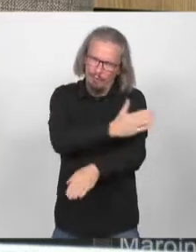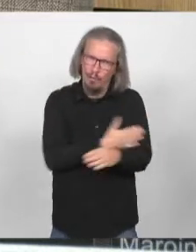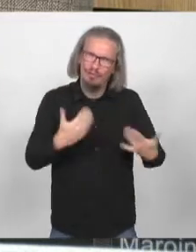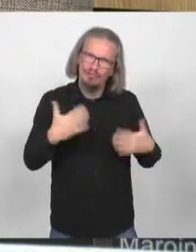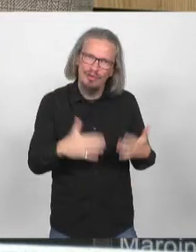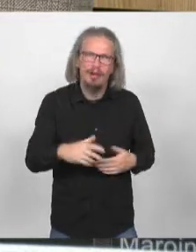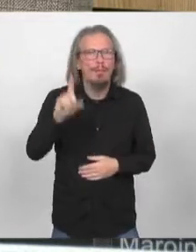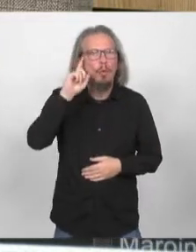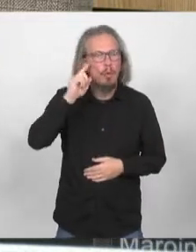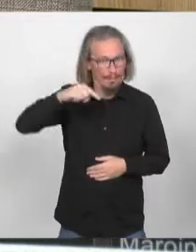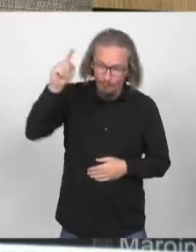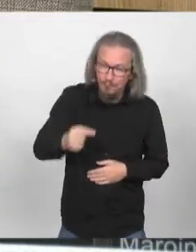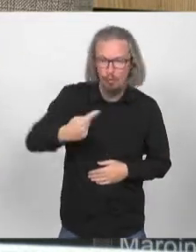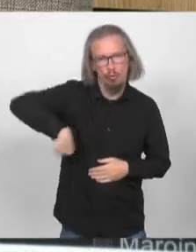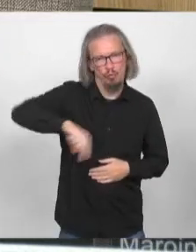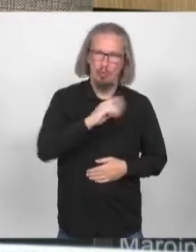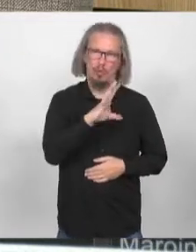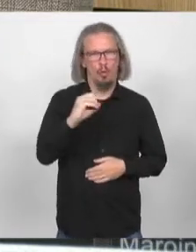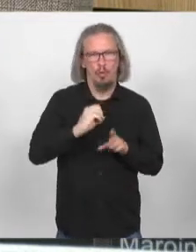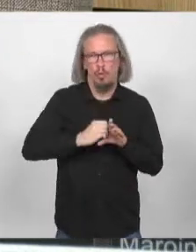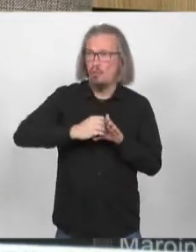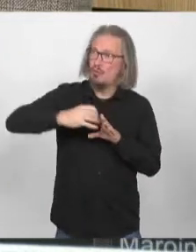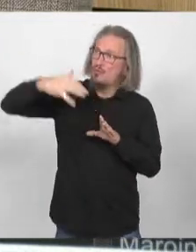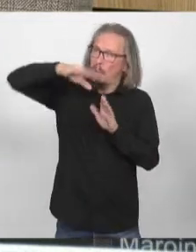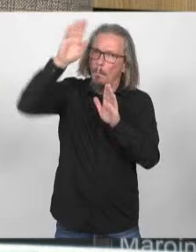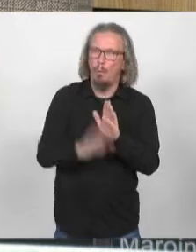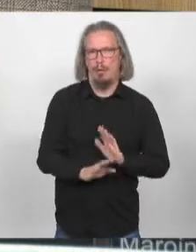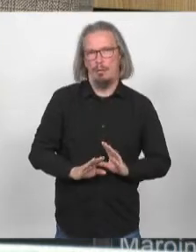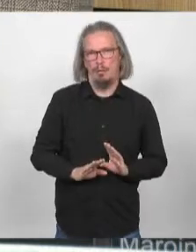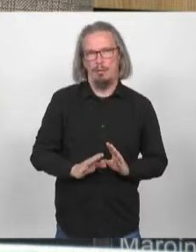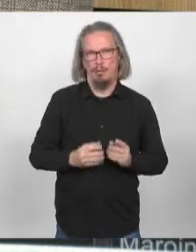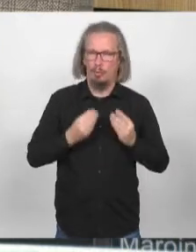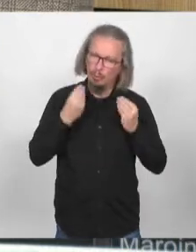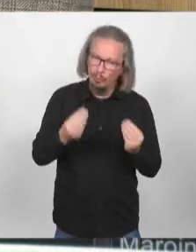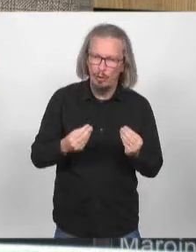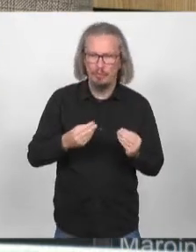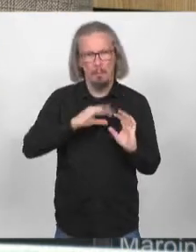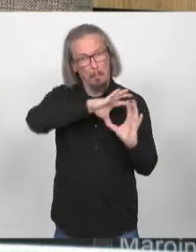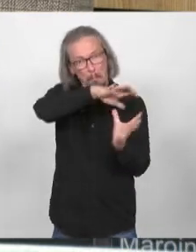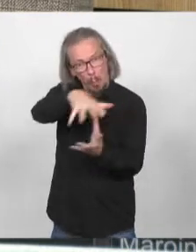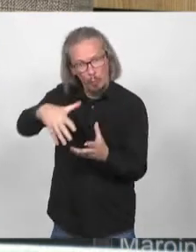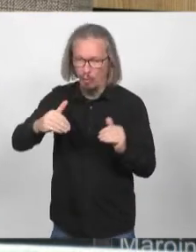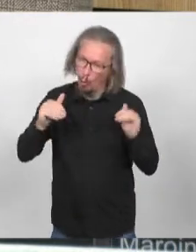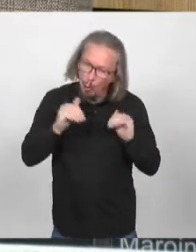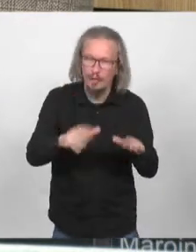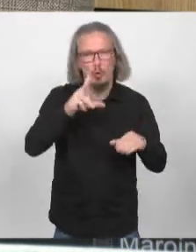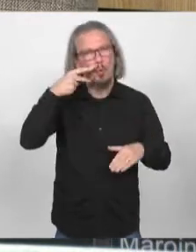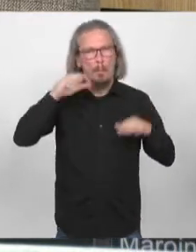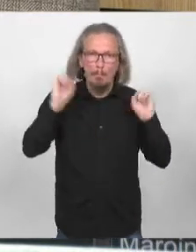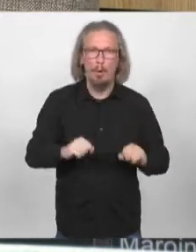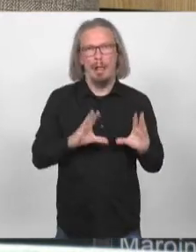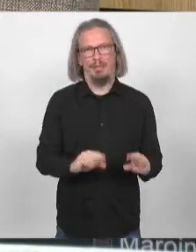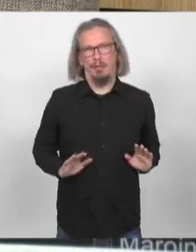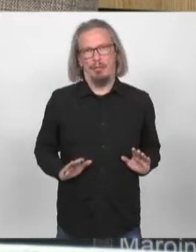devons drastiquement diminuer nos émissions de gaz à effet de serre pour garantir le caractère habitable de la planète. Comme le dit le réseau